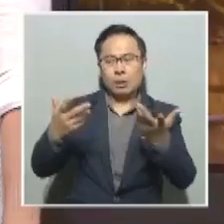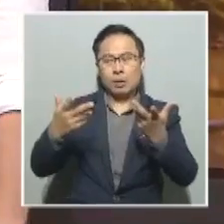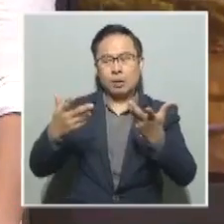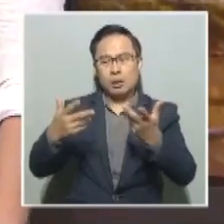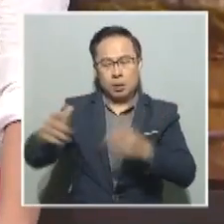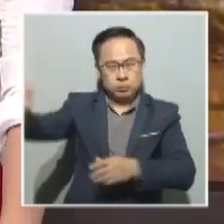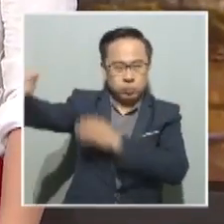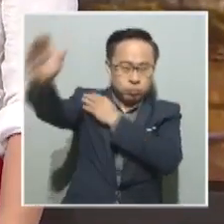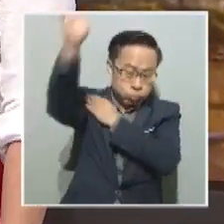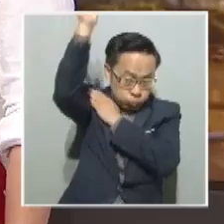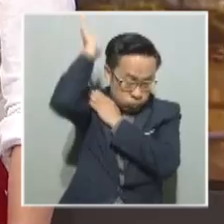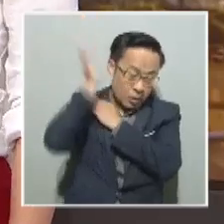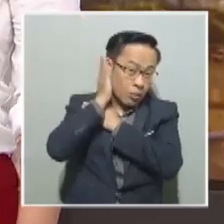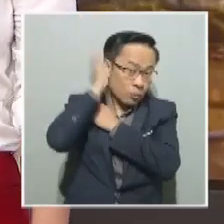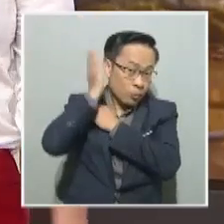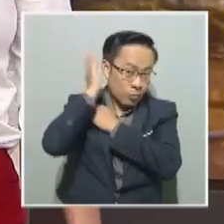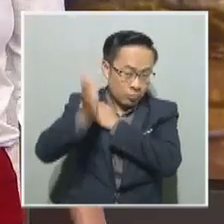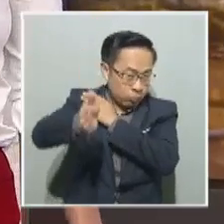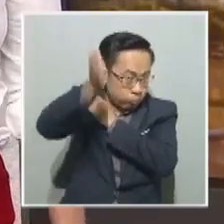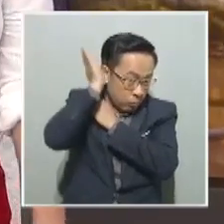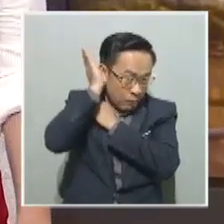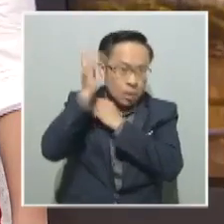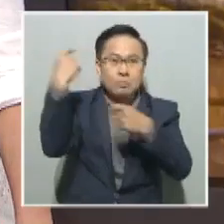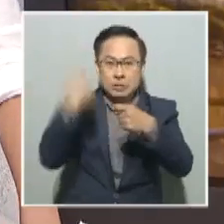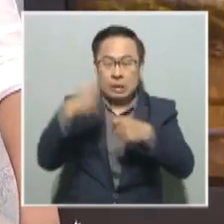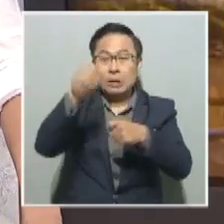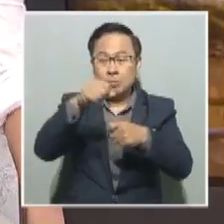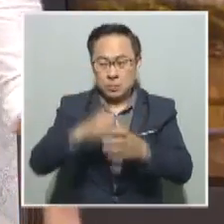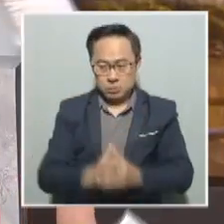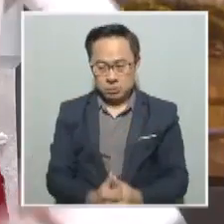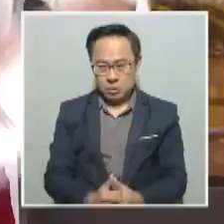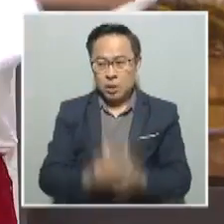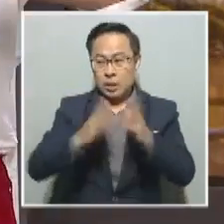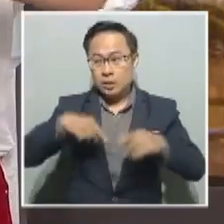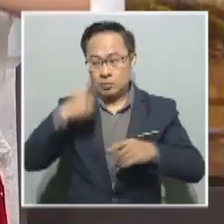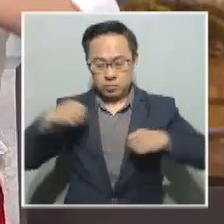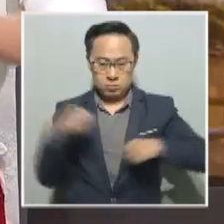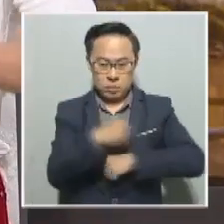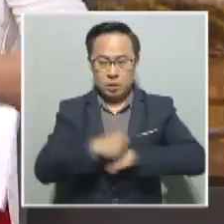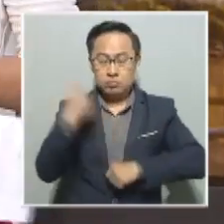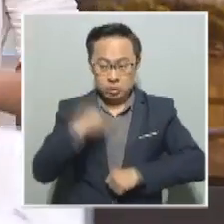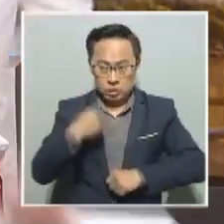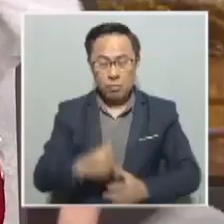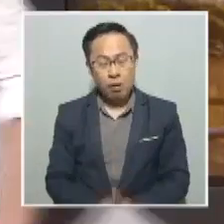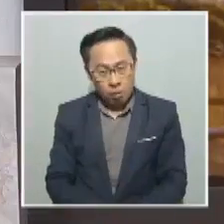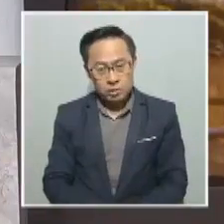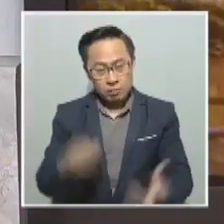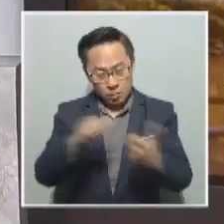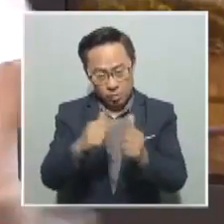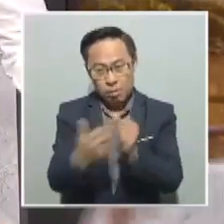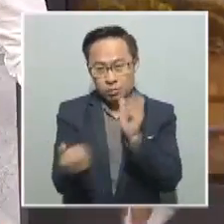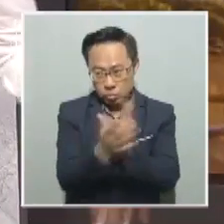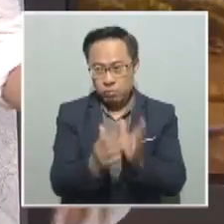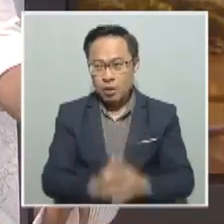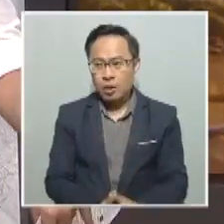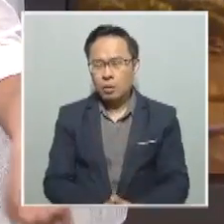บบแนบหูเลยอย่างเง ี้ ยแล้วก็ค่อยลงไปม ัน จะติดนิดนึงถ ้ าคนออกกำลังกายยืดเป็นประจำ ที่ผมพิการเหรอเนี่ย คุณไม่ได้พิ